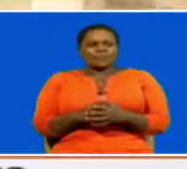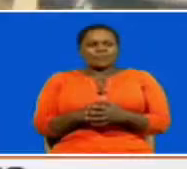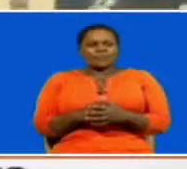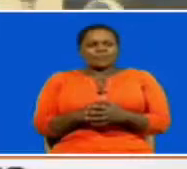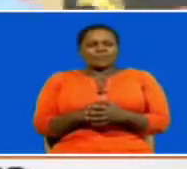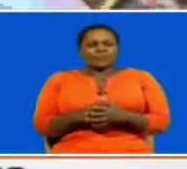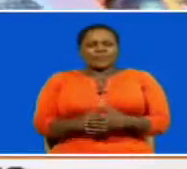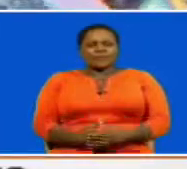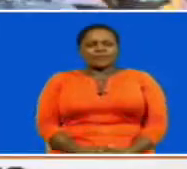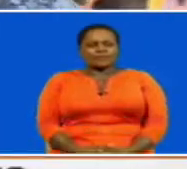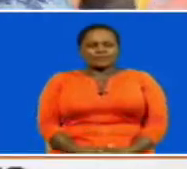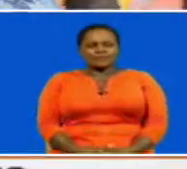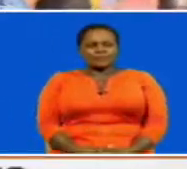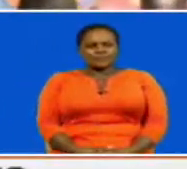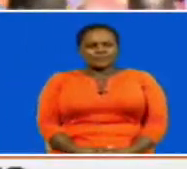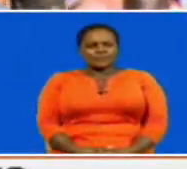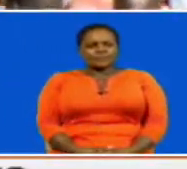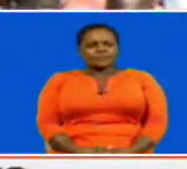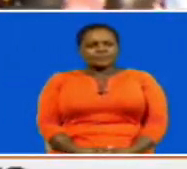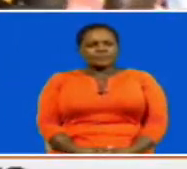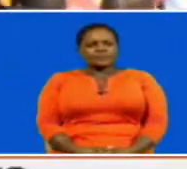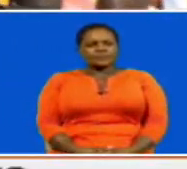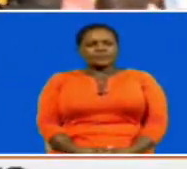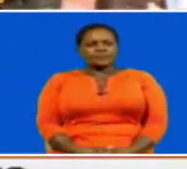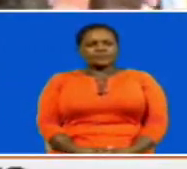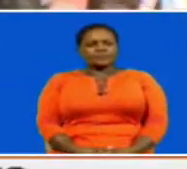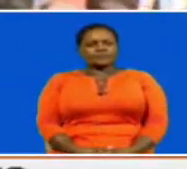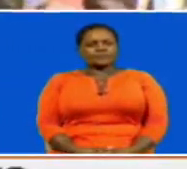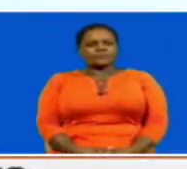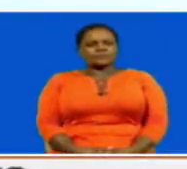kutoka KTN News Nairobi.